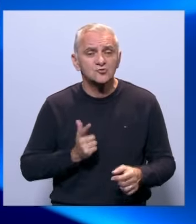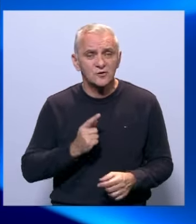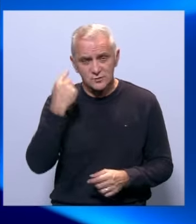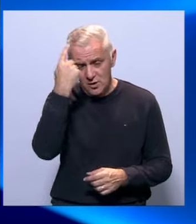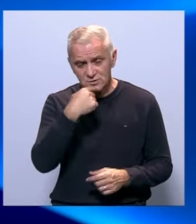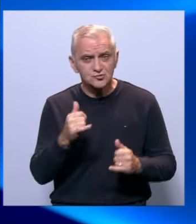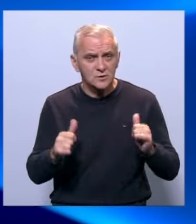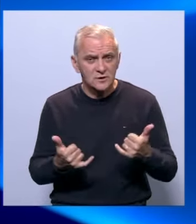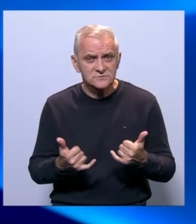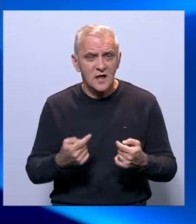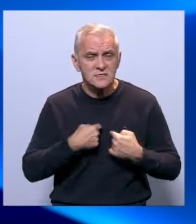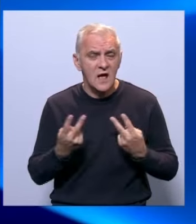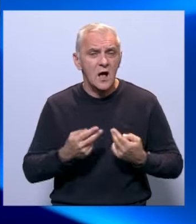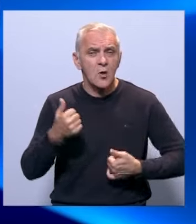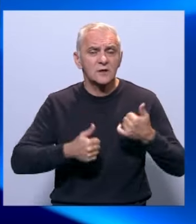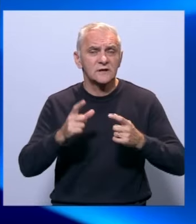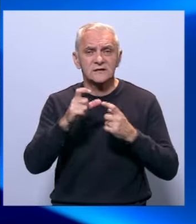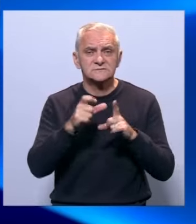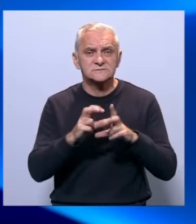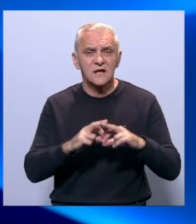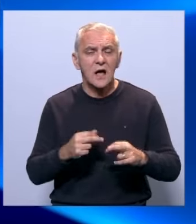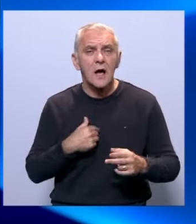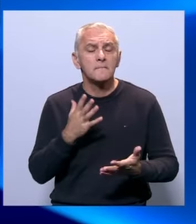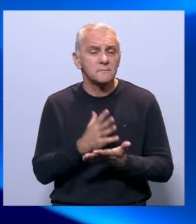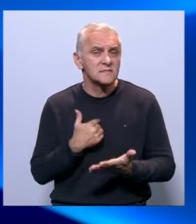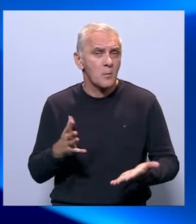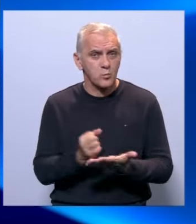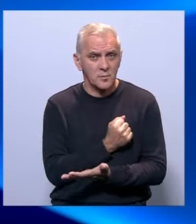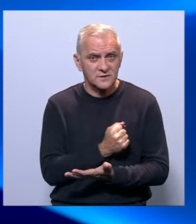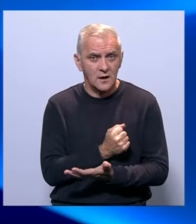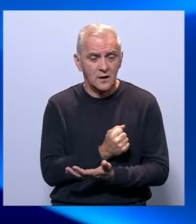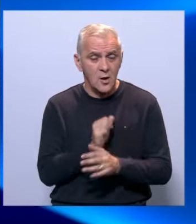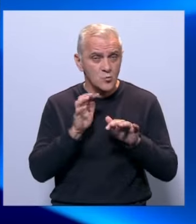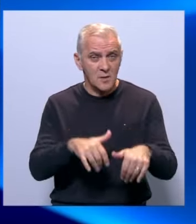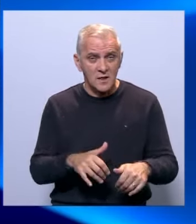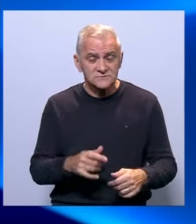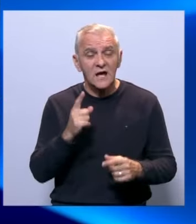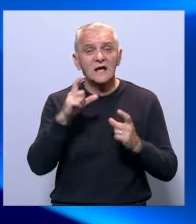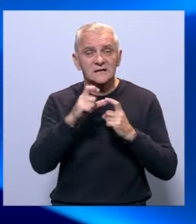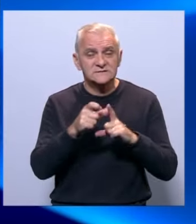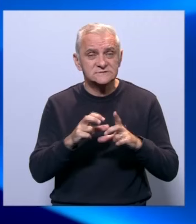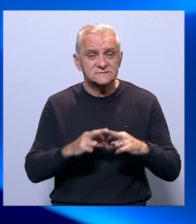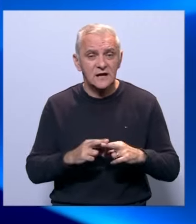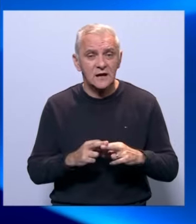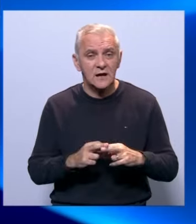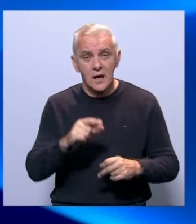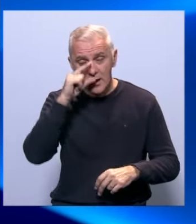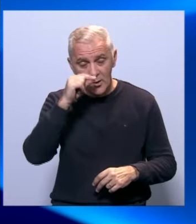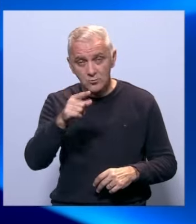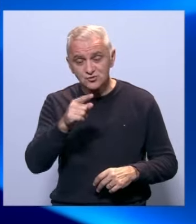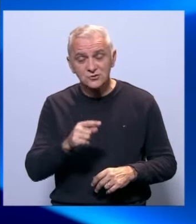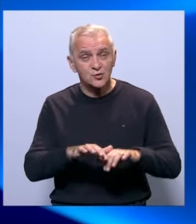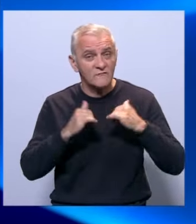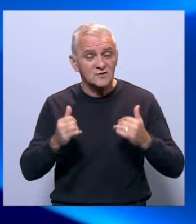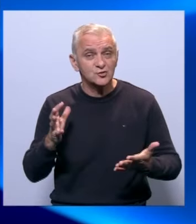jesu da će ja kao kandidat Stranke demokratske akcije odnijeti pobjedu u Jablanici i da će Stranka demokratske akcije za općinsko vijeće